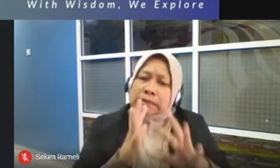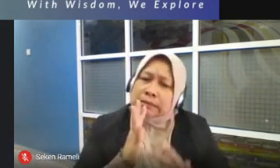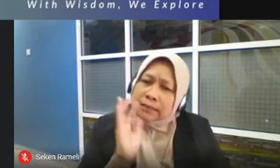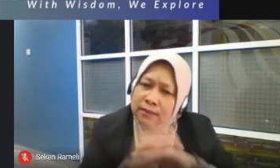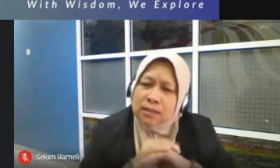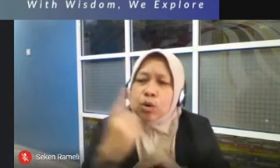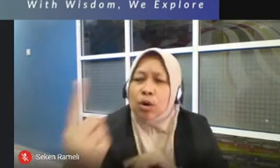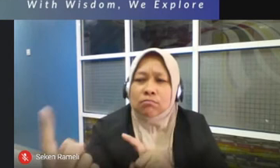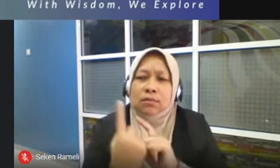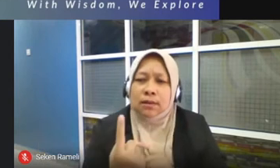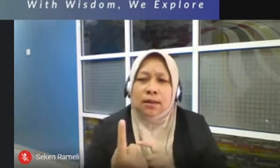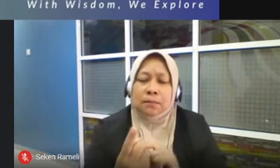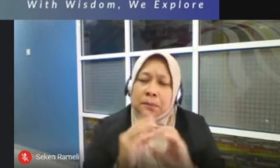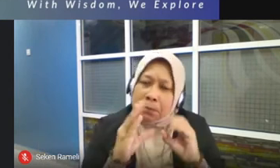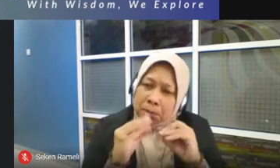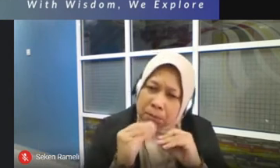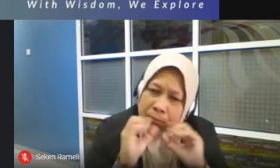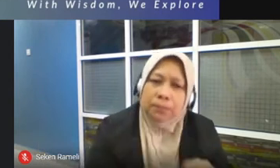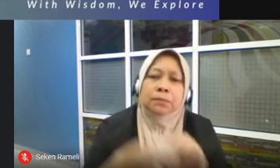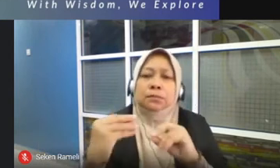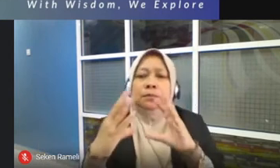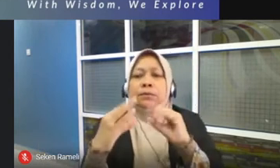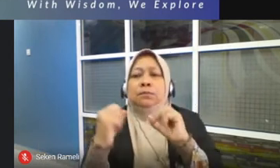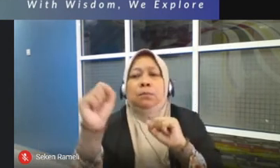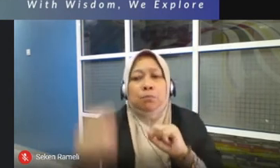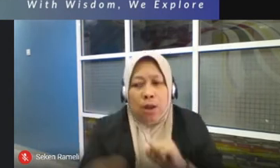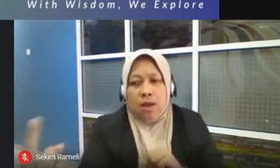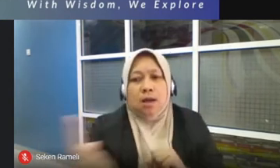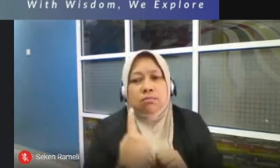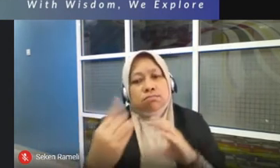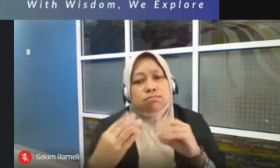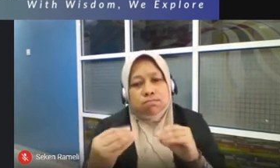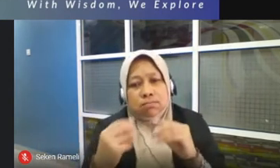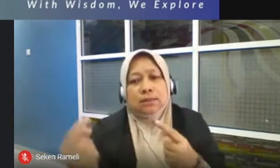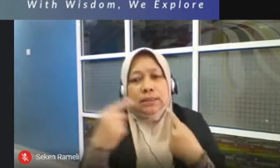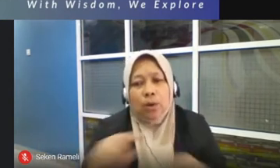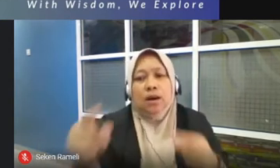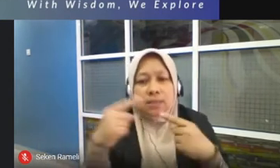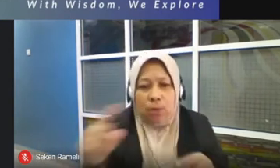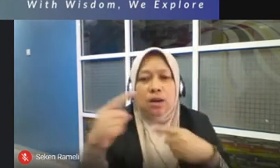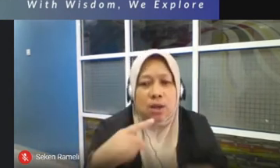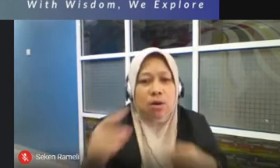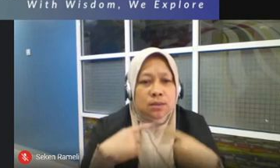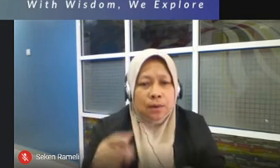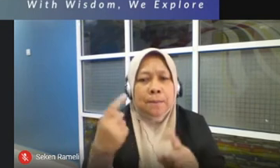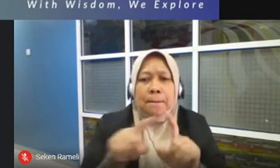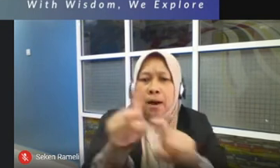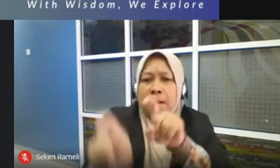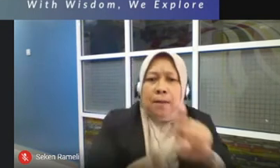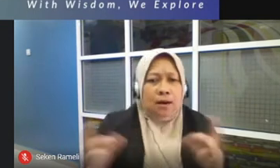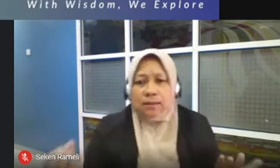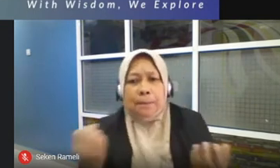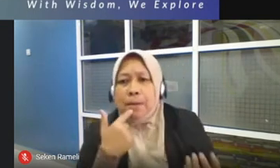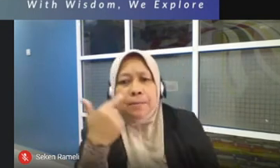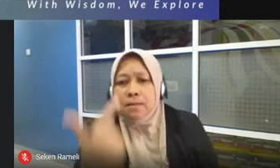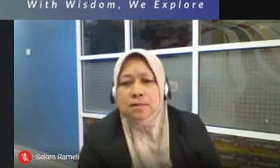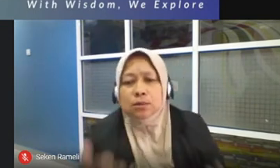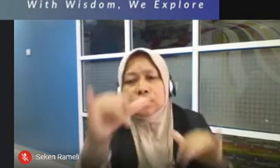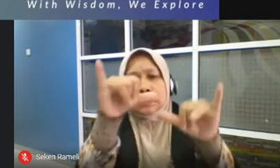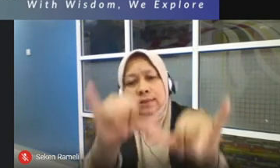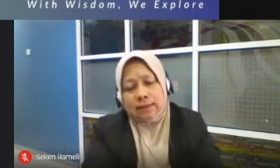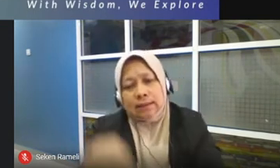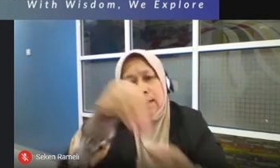hanya seorang sahaja yang mampu berinteraksi dan seorang sahaja yang mampu reply. dan juga bertanya pula dah berapa lama mereka berada